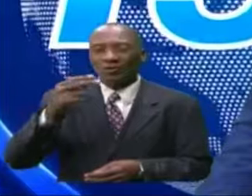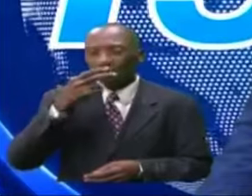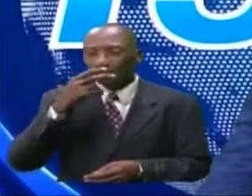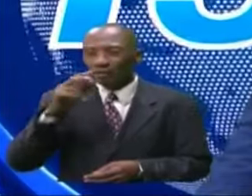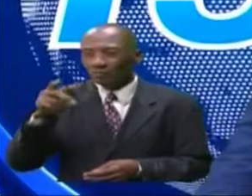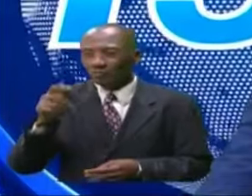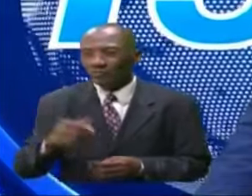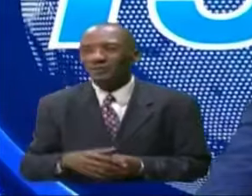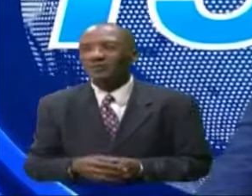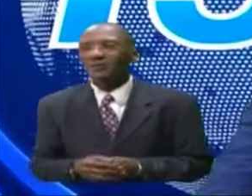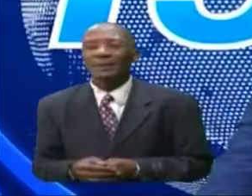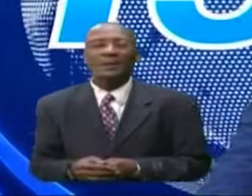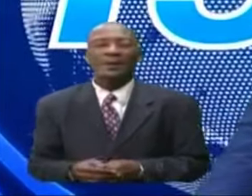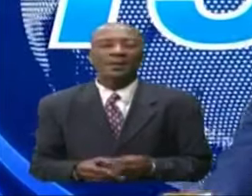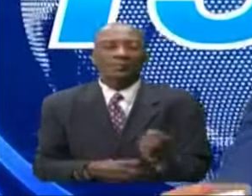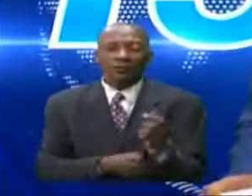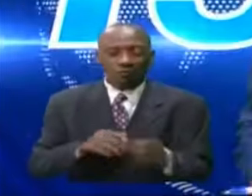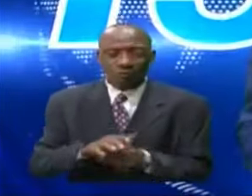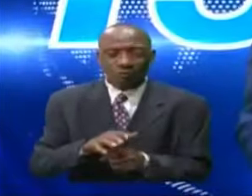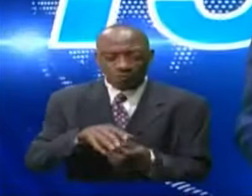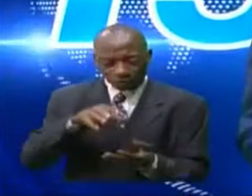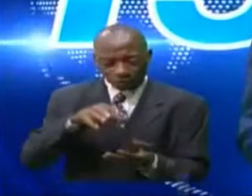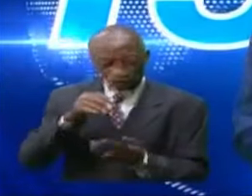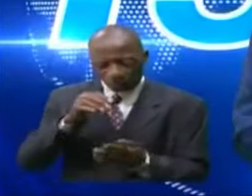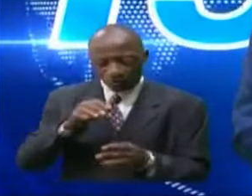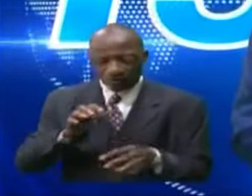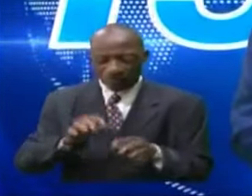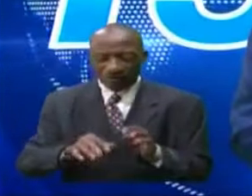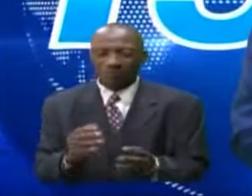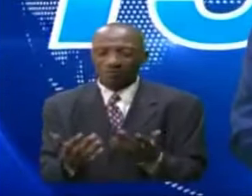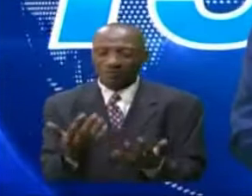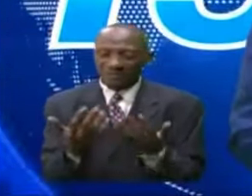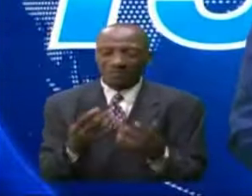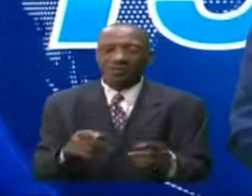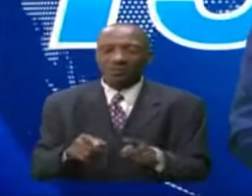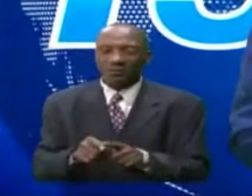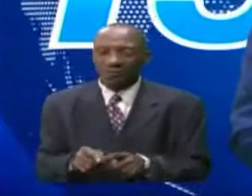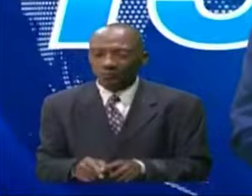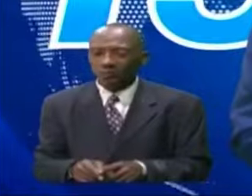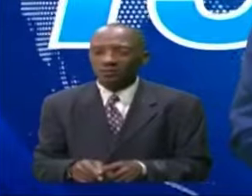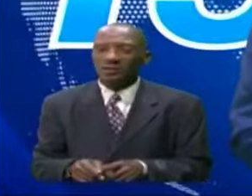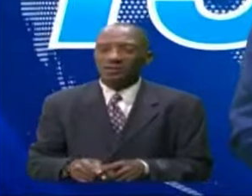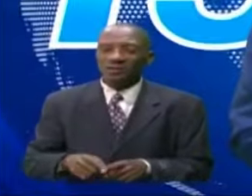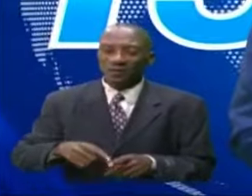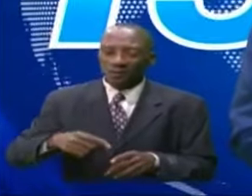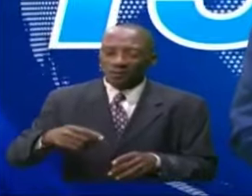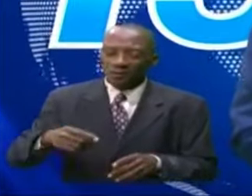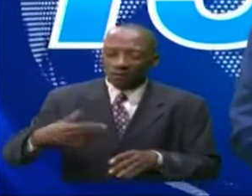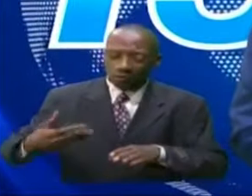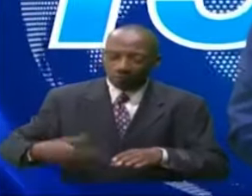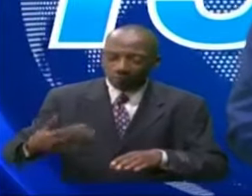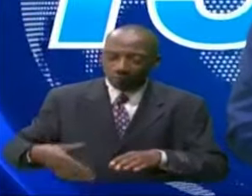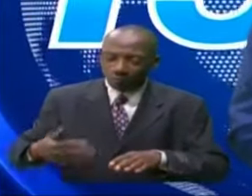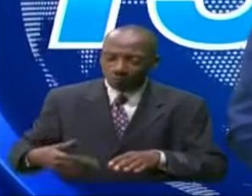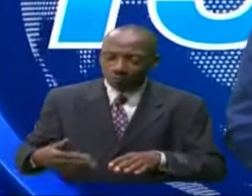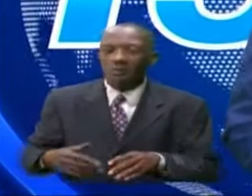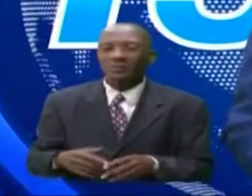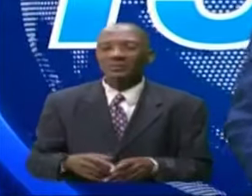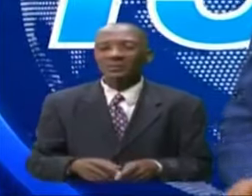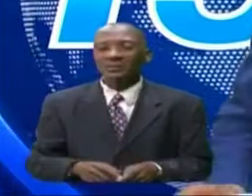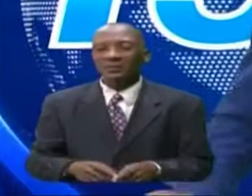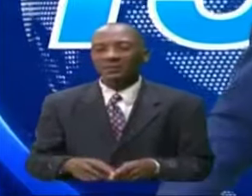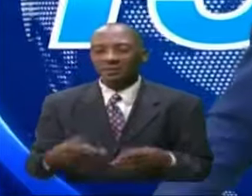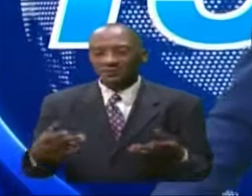informatique et coupe et couture. Après plusieurs mois de modules des enseignements, ils viennent de recevoir de brevets sanctionnant cette